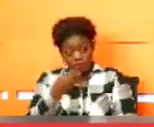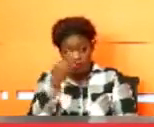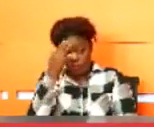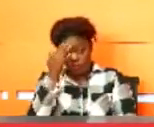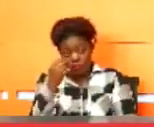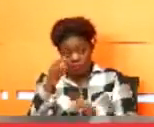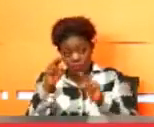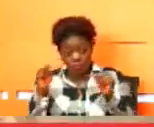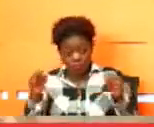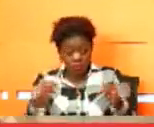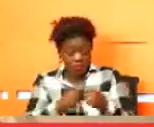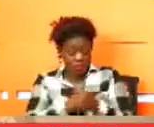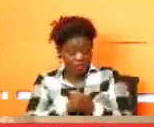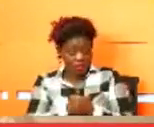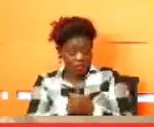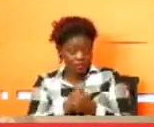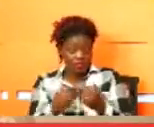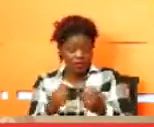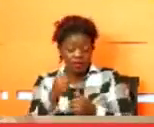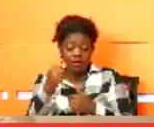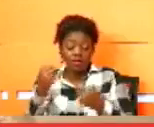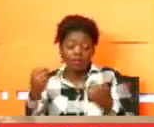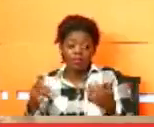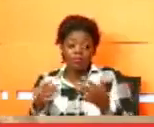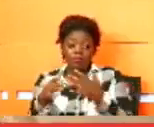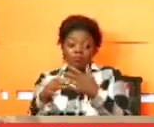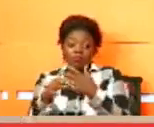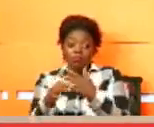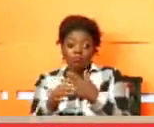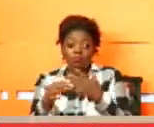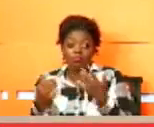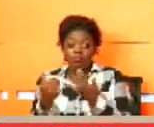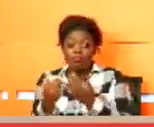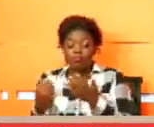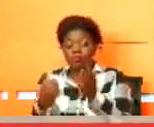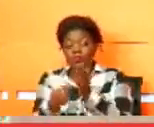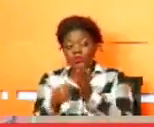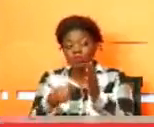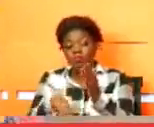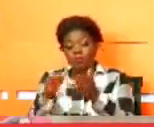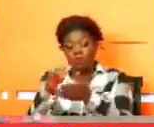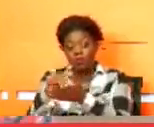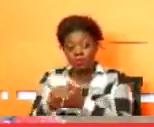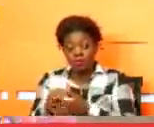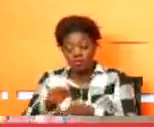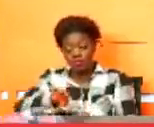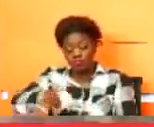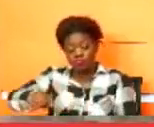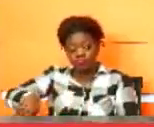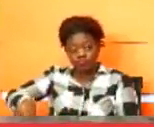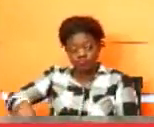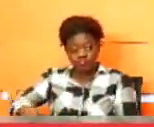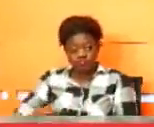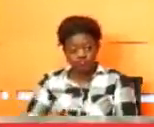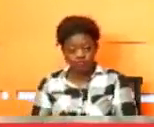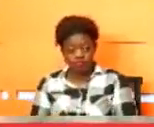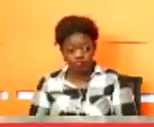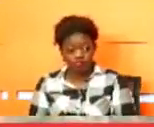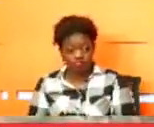jiru wachita kwa gani aba mwaku bachala wafu mbobuzi bo babatade kubabawe okwende guza